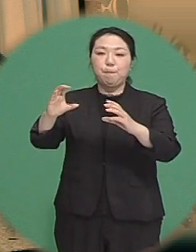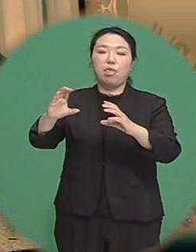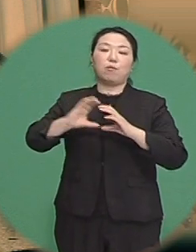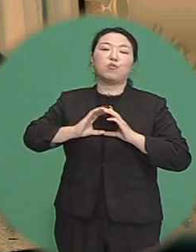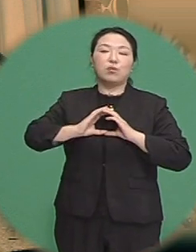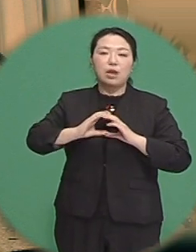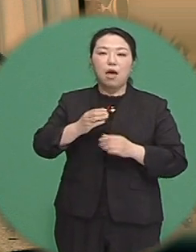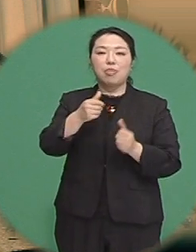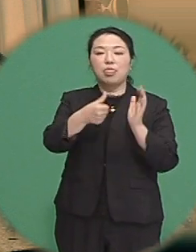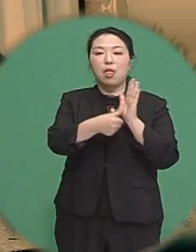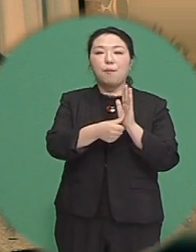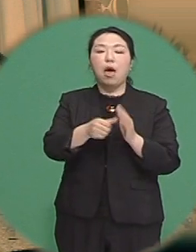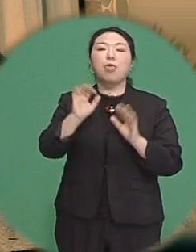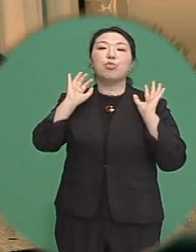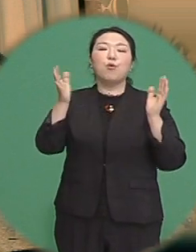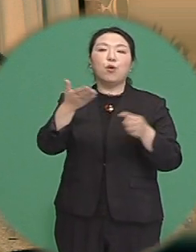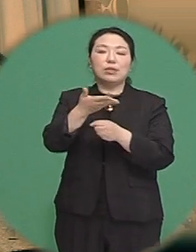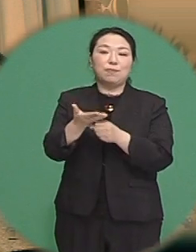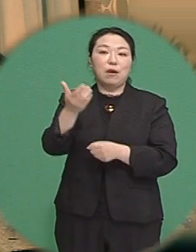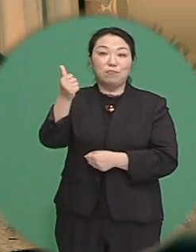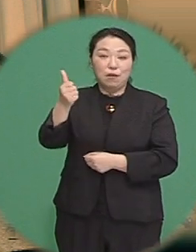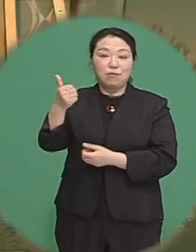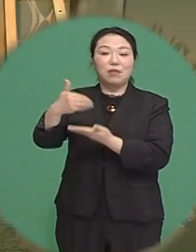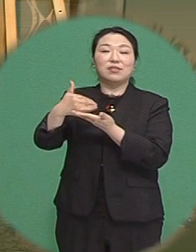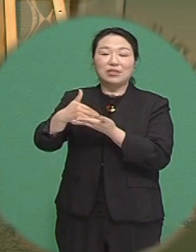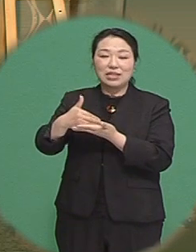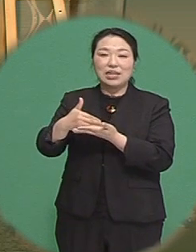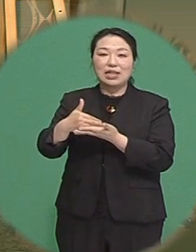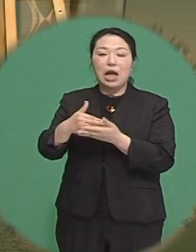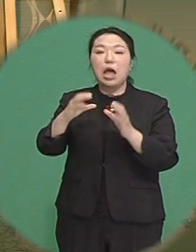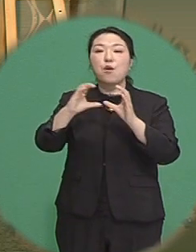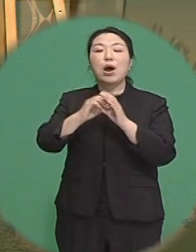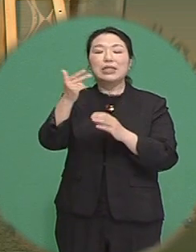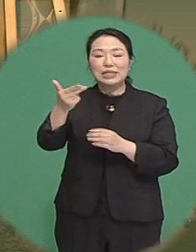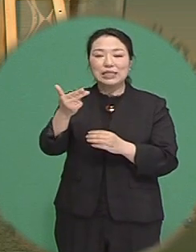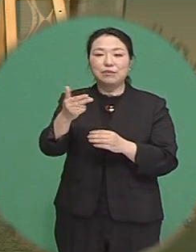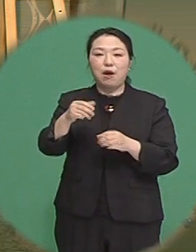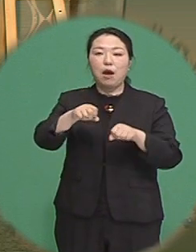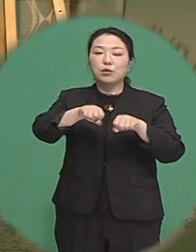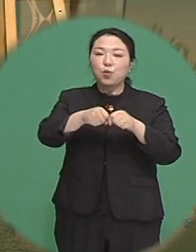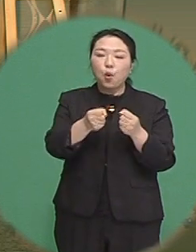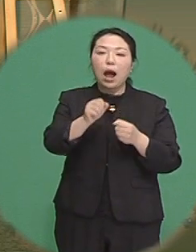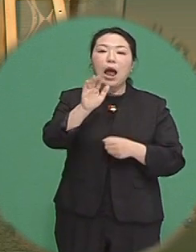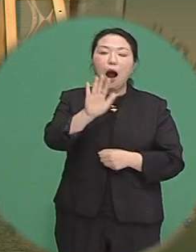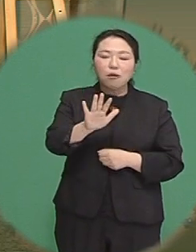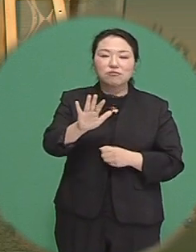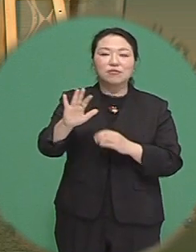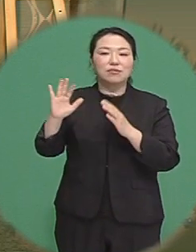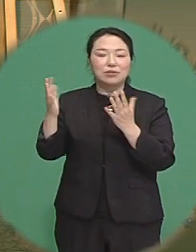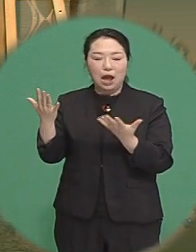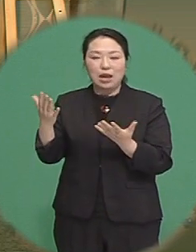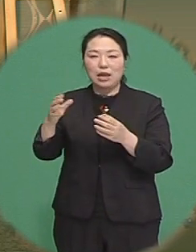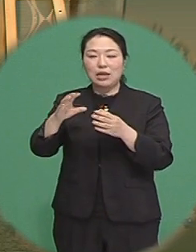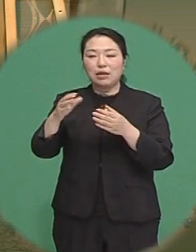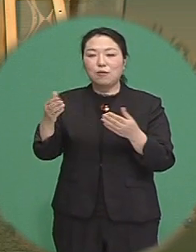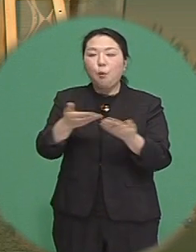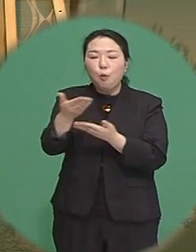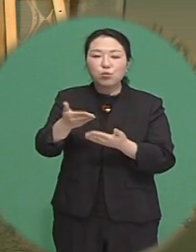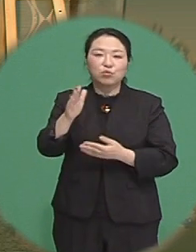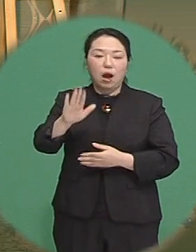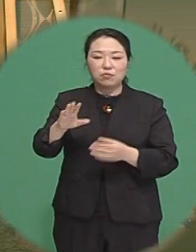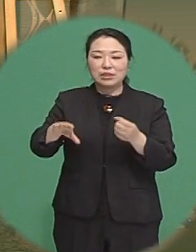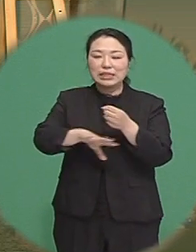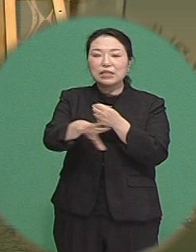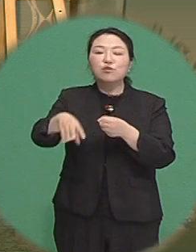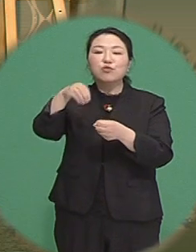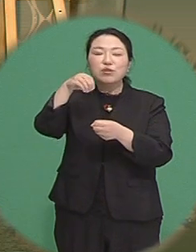いわき市はぴんくるー支部つまり健常者と障害者とが一緒に行う活動がかなり進んでいるとの